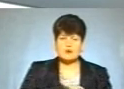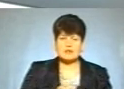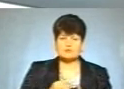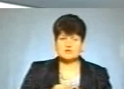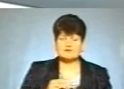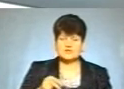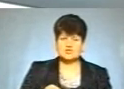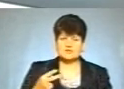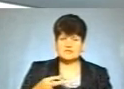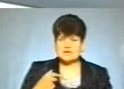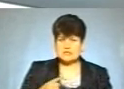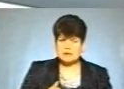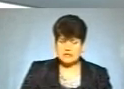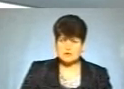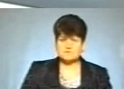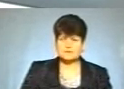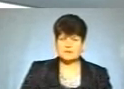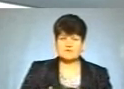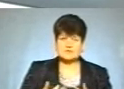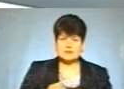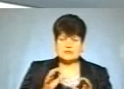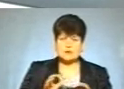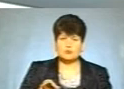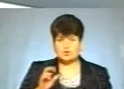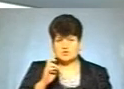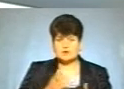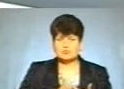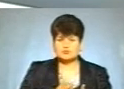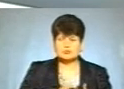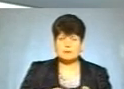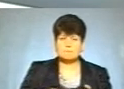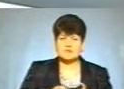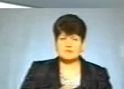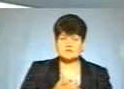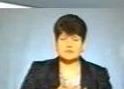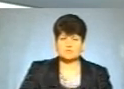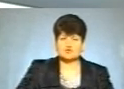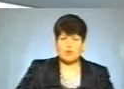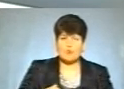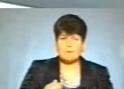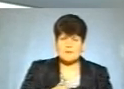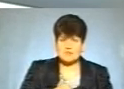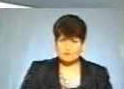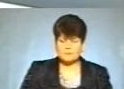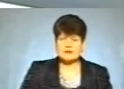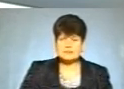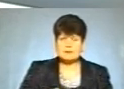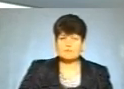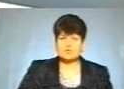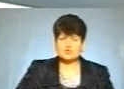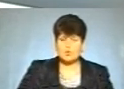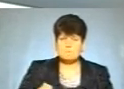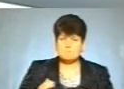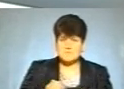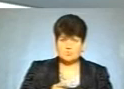на 2020 рік, якщо взяти закон про державну службу, то там прив'язка йде до прожиткового мінімуму. Так? Цей прожитковий мінімум, він